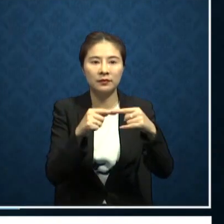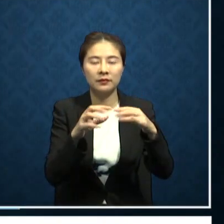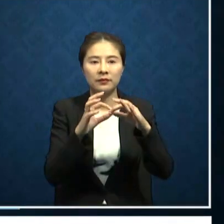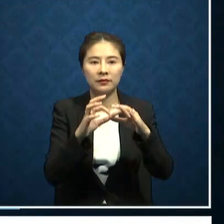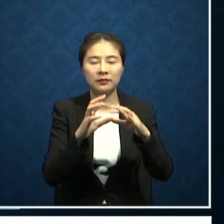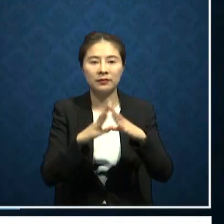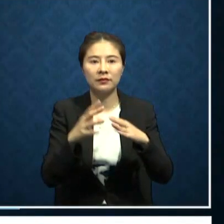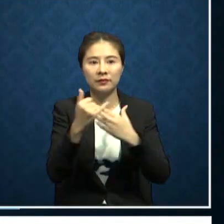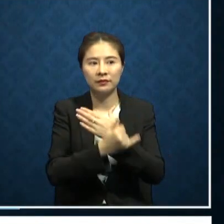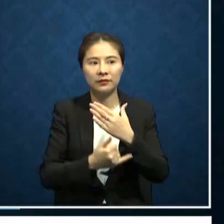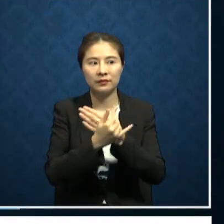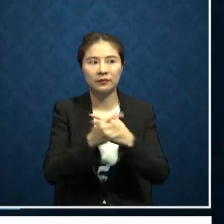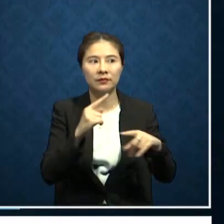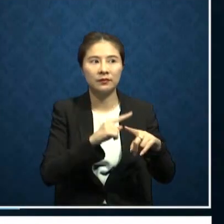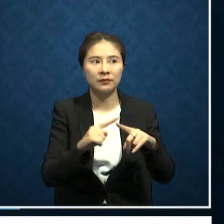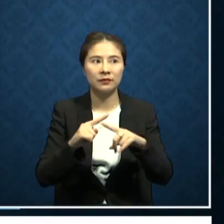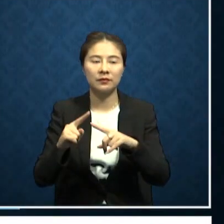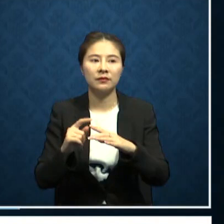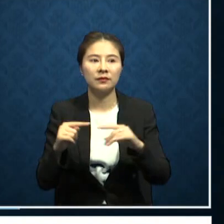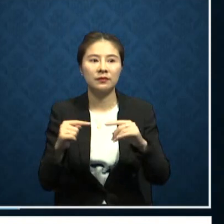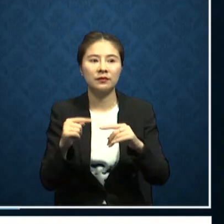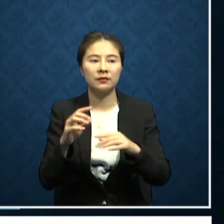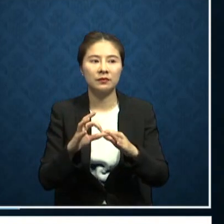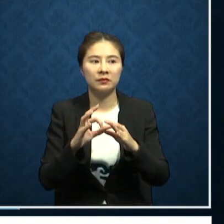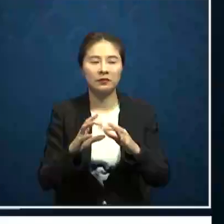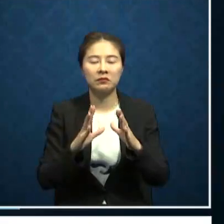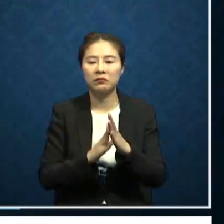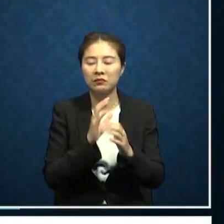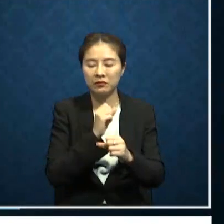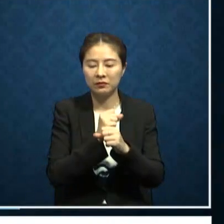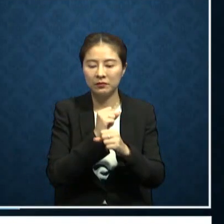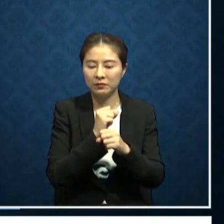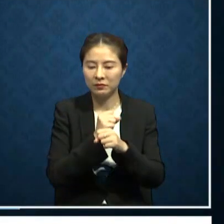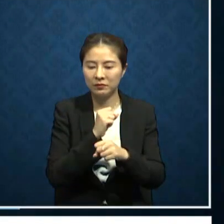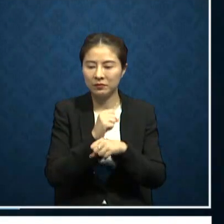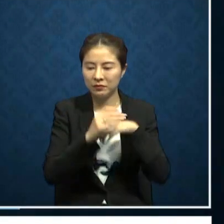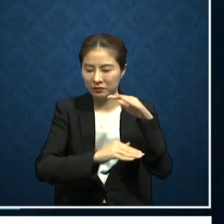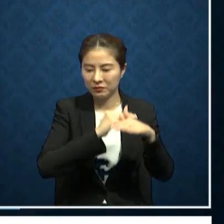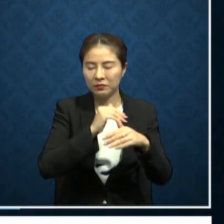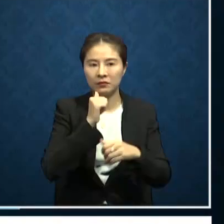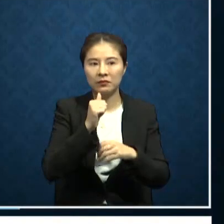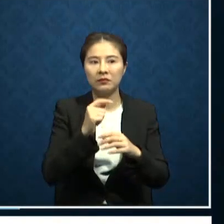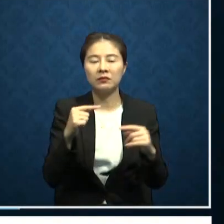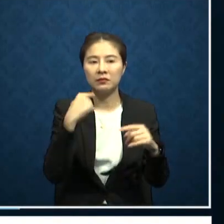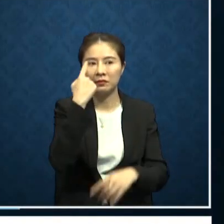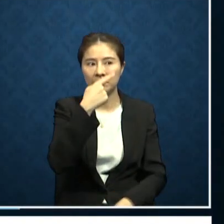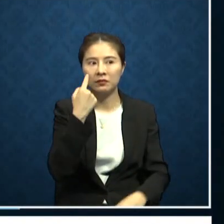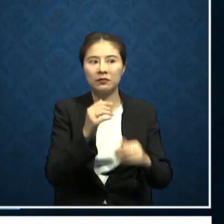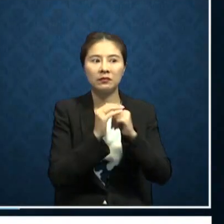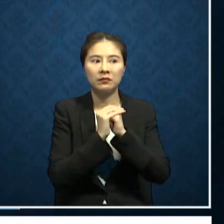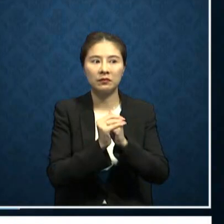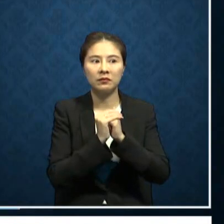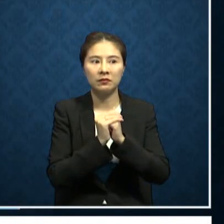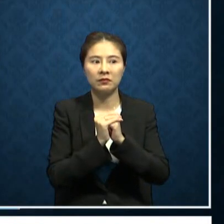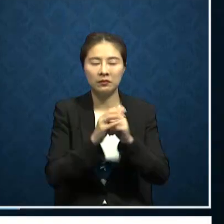ตัวอย่างแล้วก็มีการถอดถอดบทเรียนนะคะของประเทศที่ประสบความสำเร็จนะคะได้แก่สาธารณรัฐประชาชนจีนนะคะก็จะมีเรื่องของ